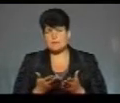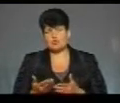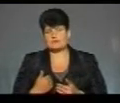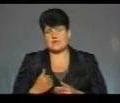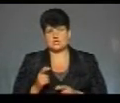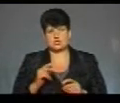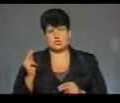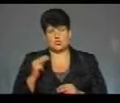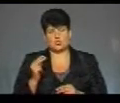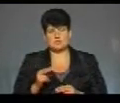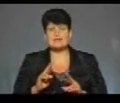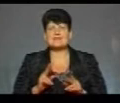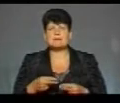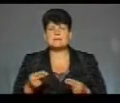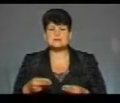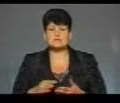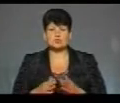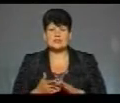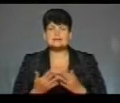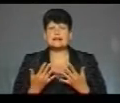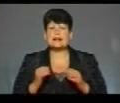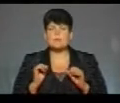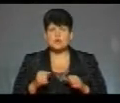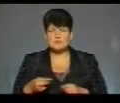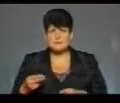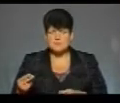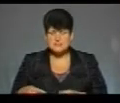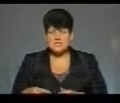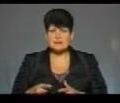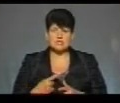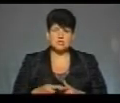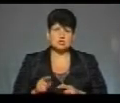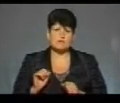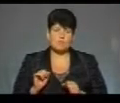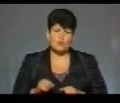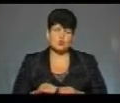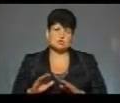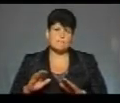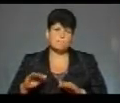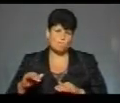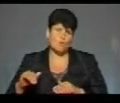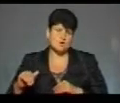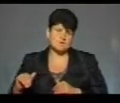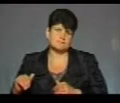курси. Як підписати контракт, наскільки його можна підписати і чи можна потім, якщо